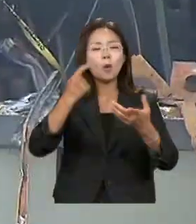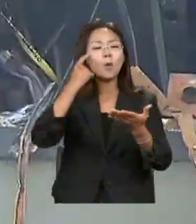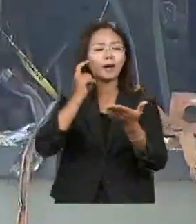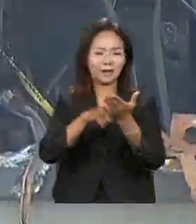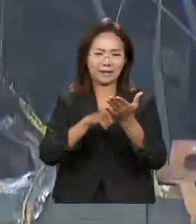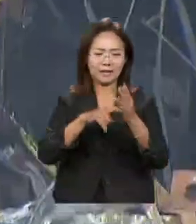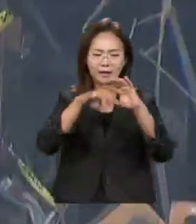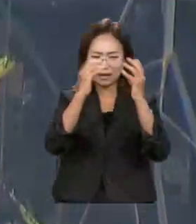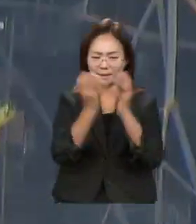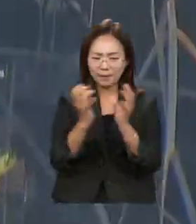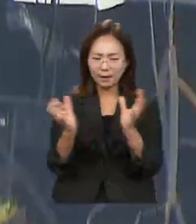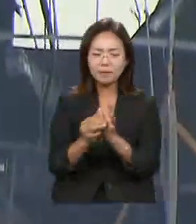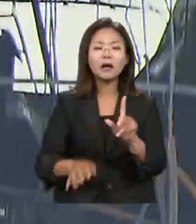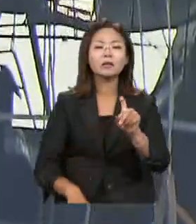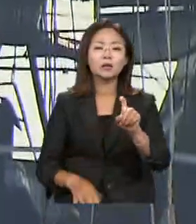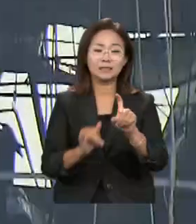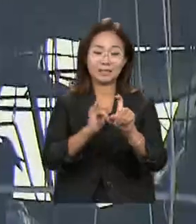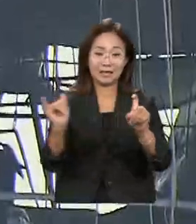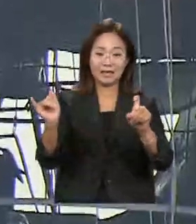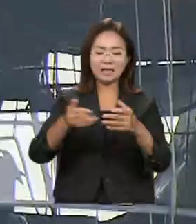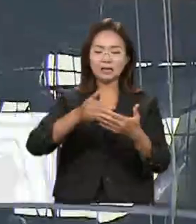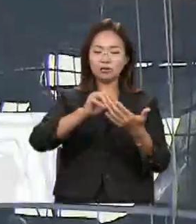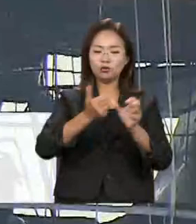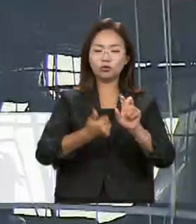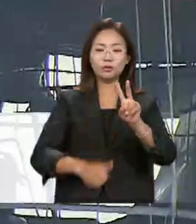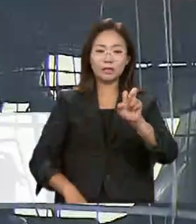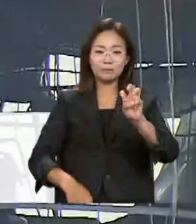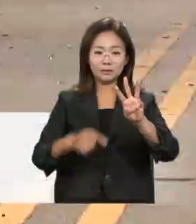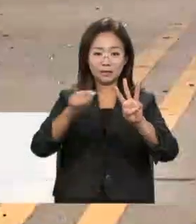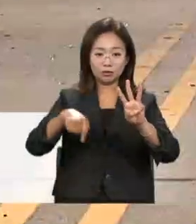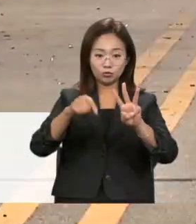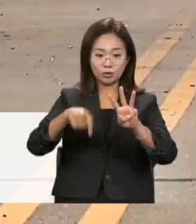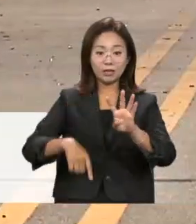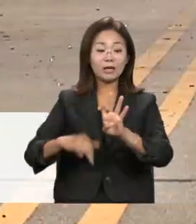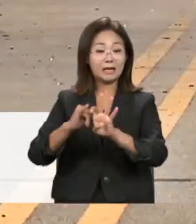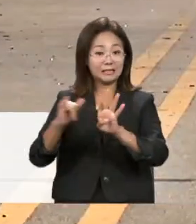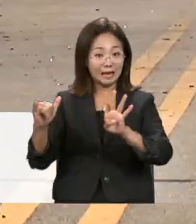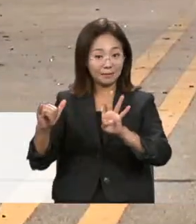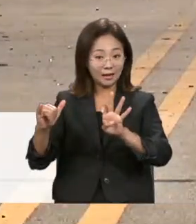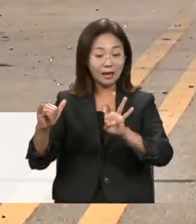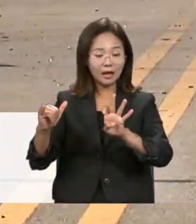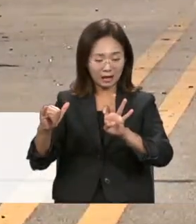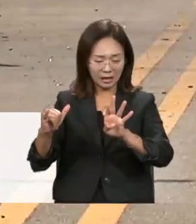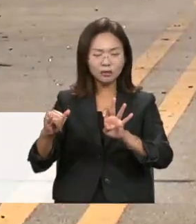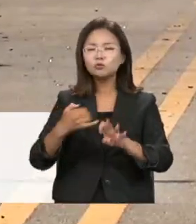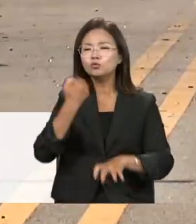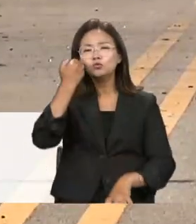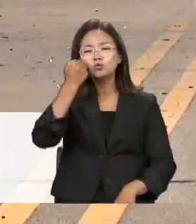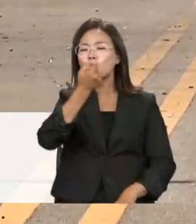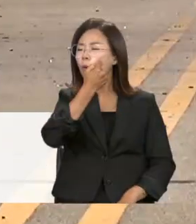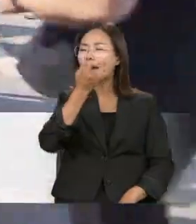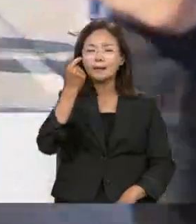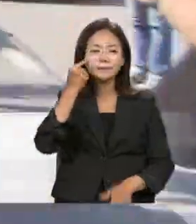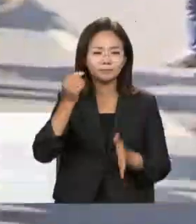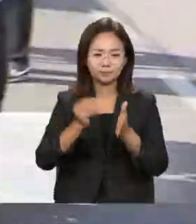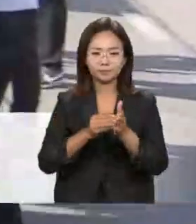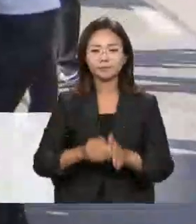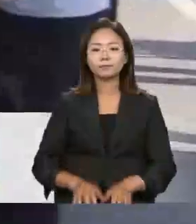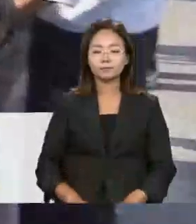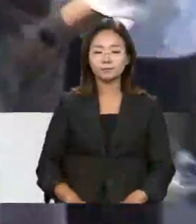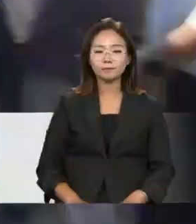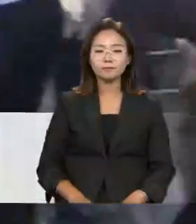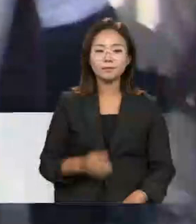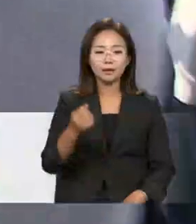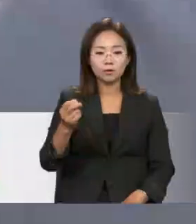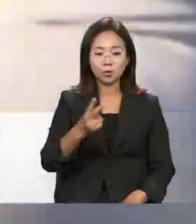확인했습니다. 이로써 참사 희생자 23명 가운데 14명이 유족 곁으로 돌아갈 수 있게 됐습니다. 이와